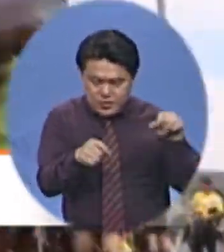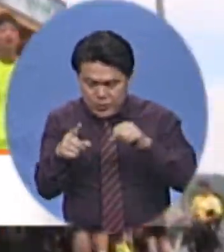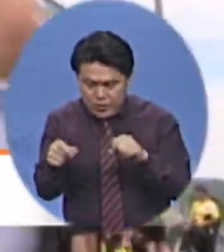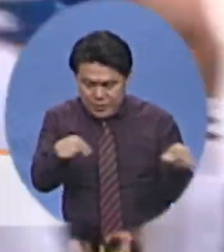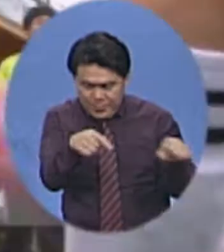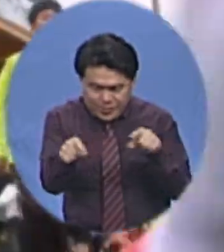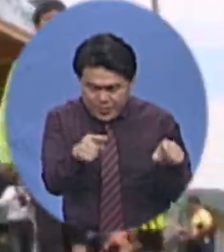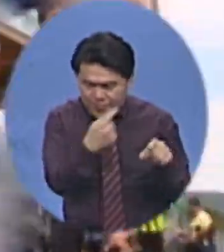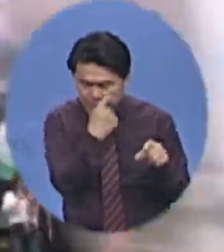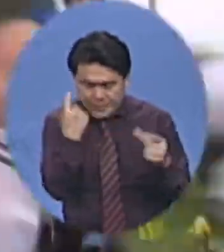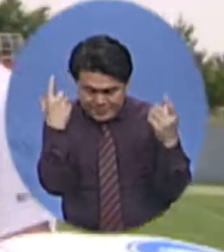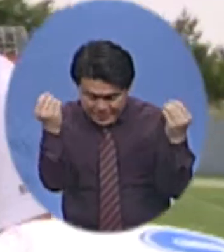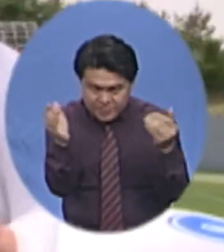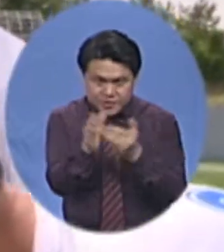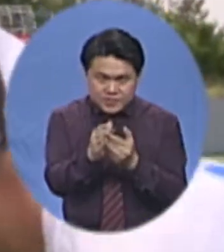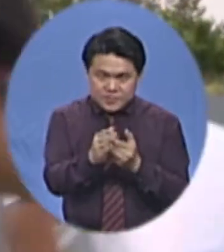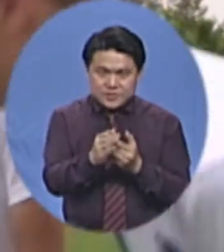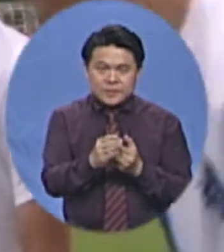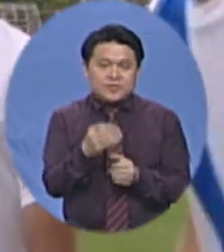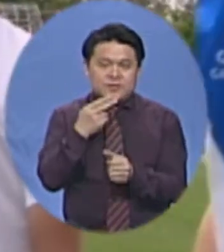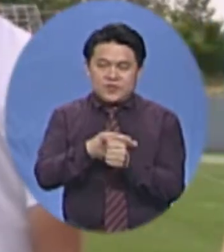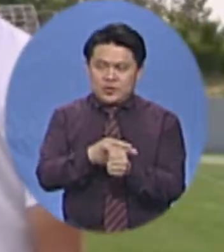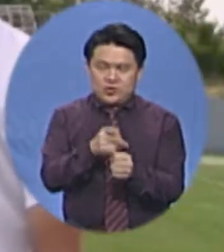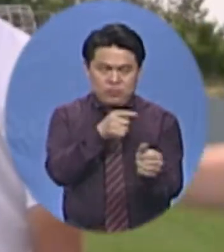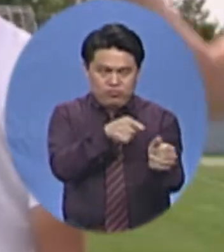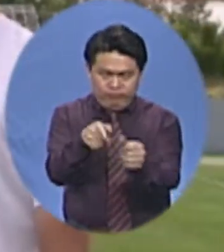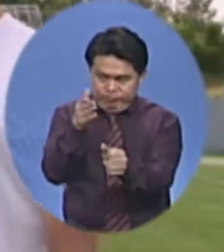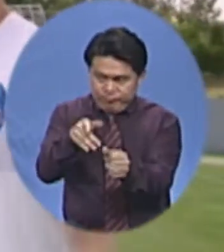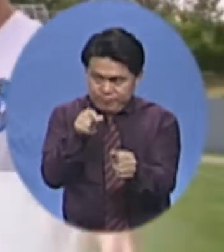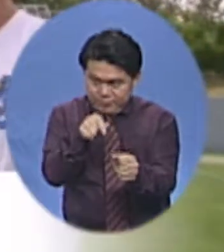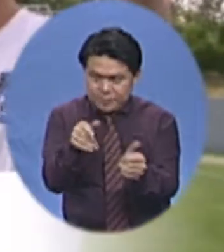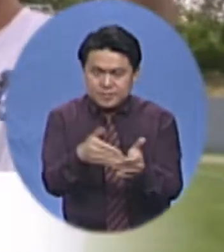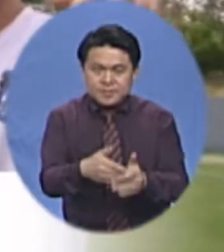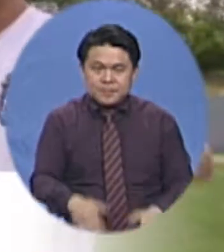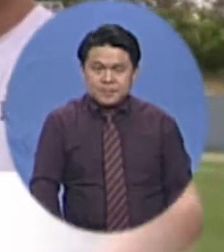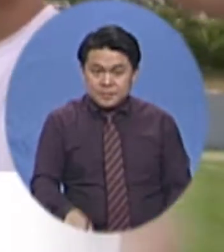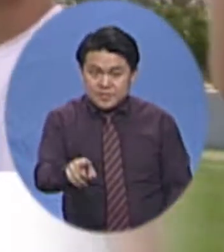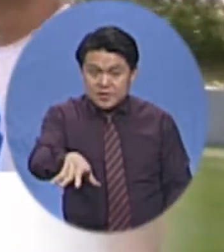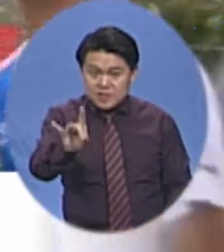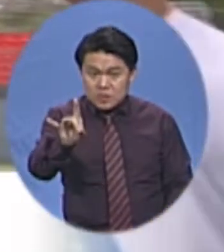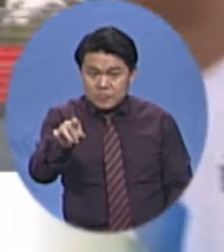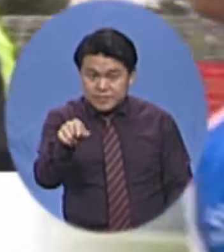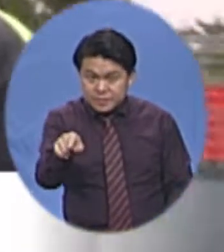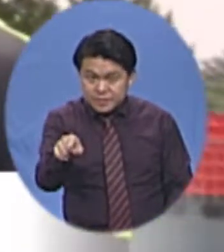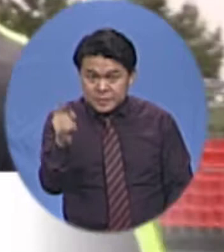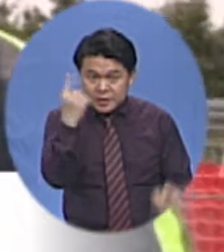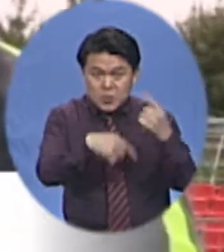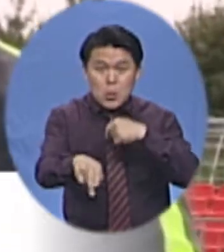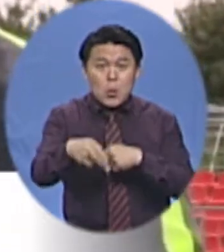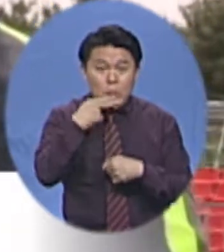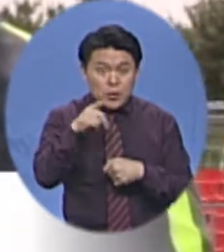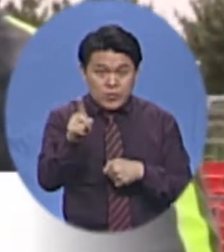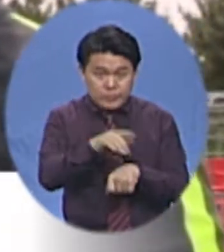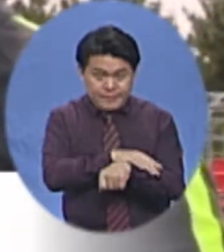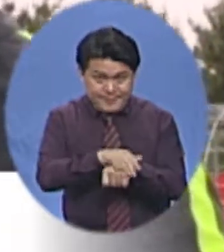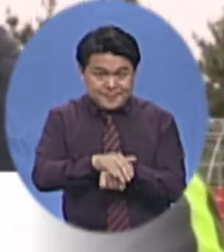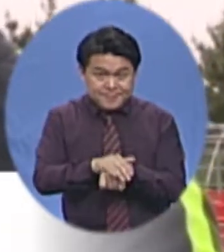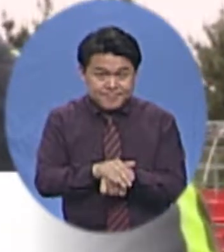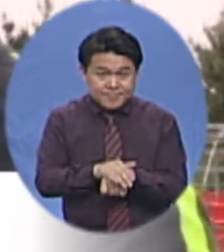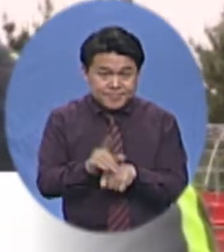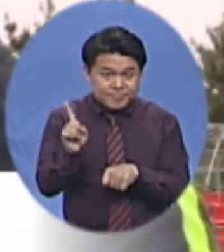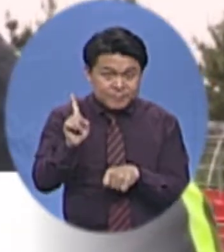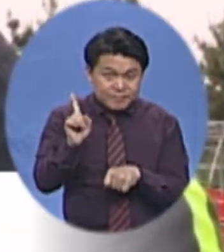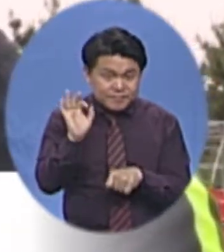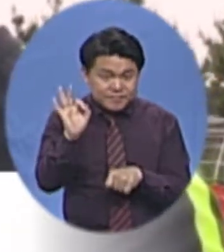마친 이들에게 코치진의 당부가 이어집니다. 이번에 처음 하는 거니까 다치지 않게 얘기하면서